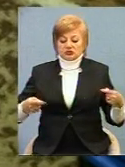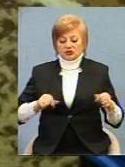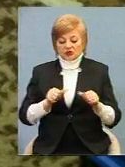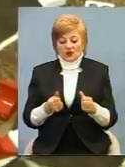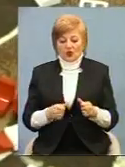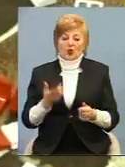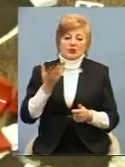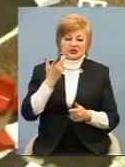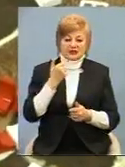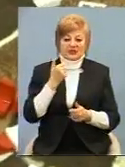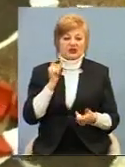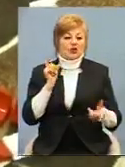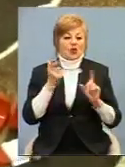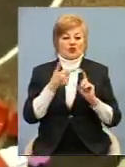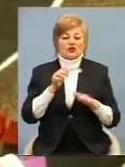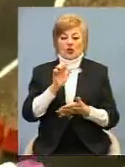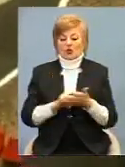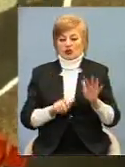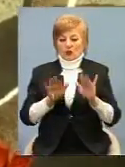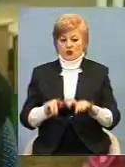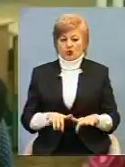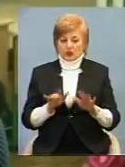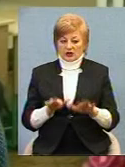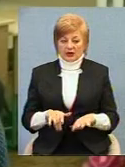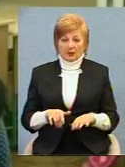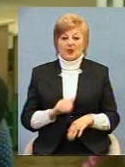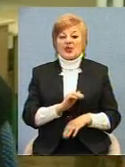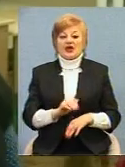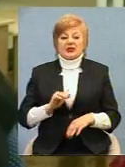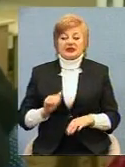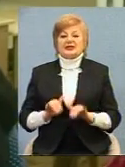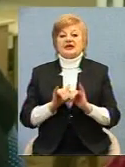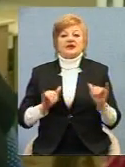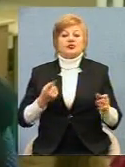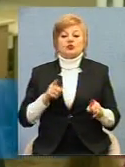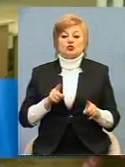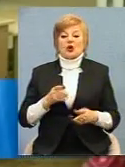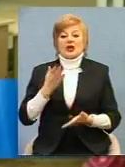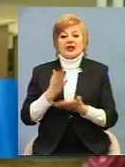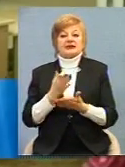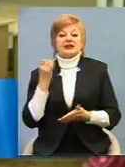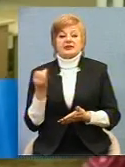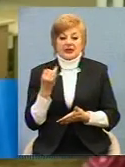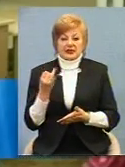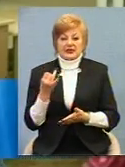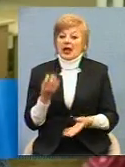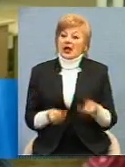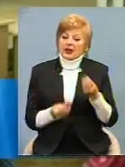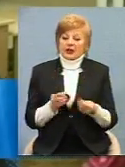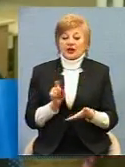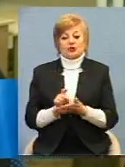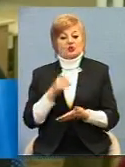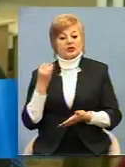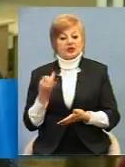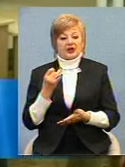та кольори та відволікти від комп'ютера. Діти розвиваються тобто, коли у них є інтерес, а грати їм цікаво, і тому